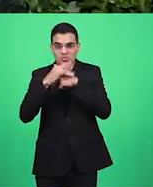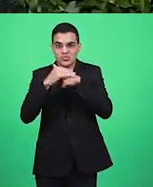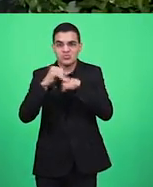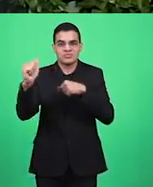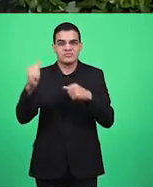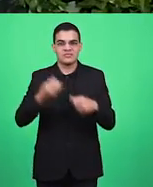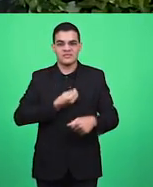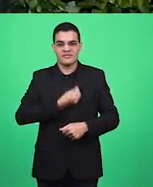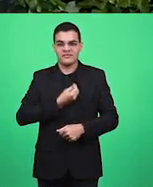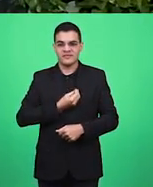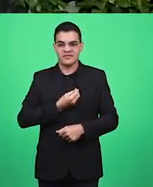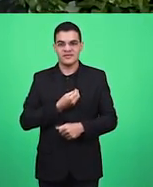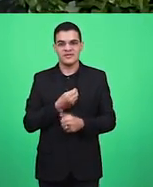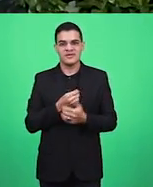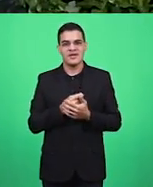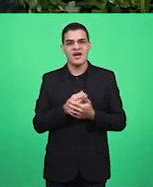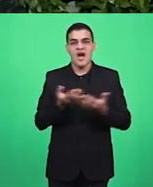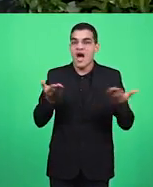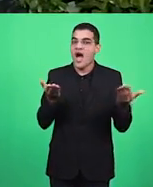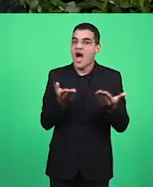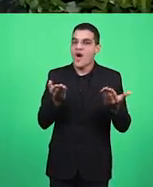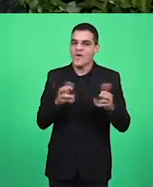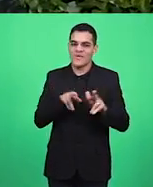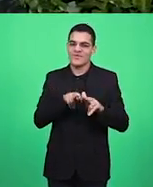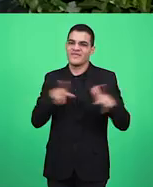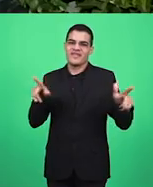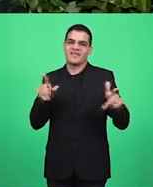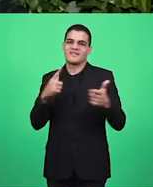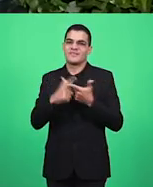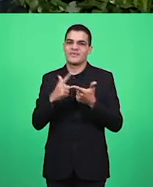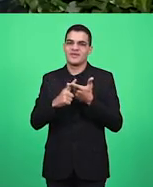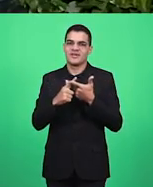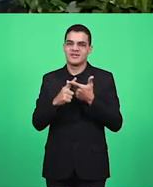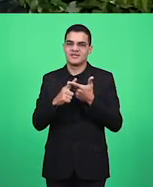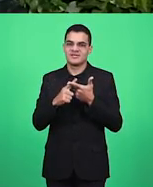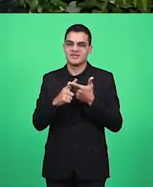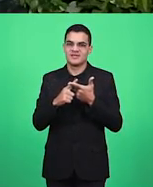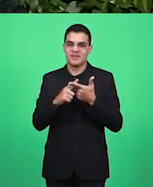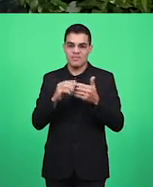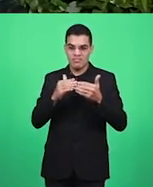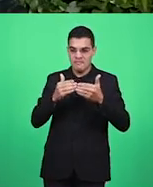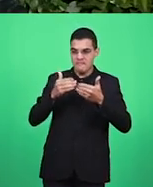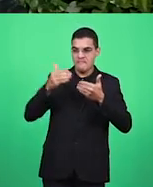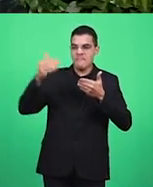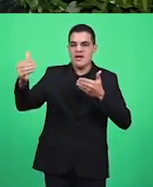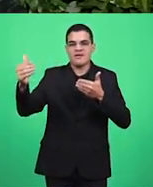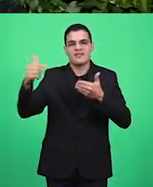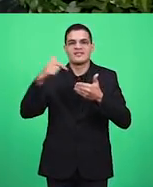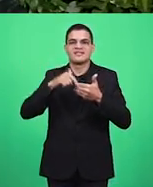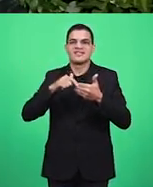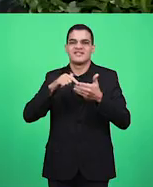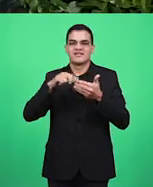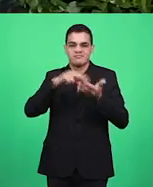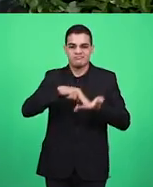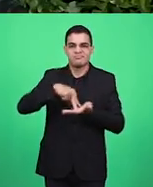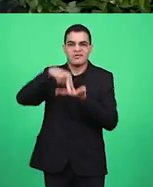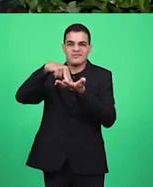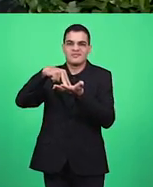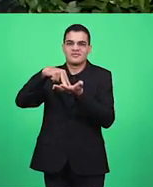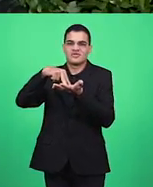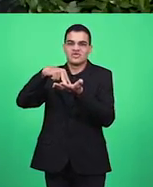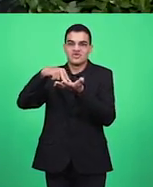от Иисуса. Теперь все было совсем по-другому. Начиная с воскресения,